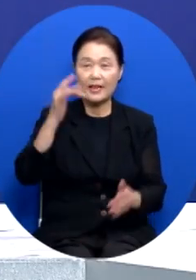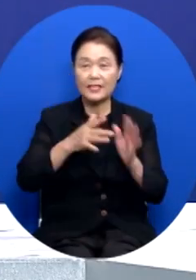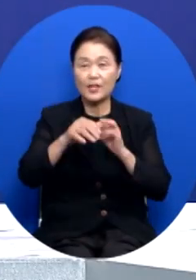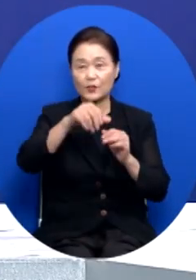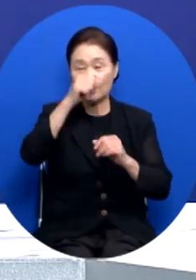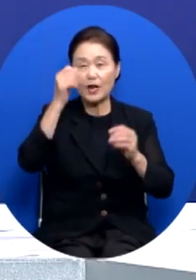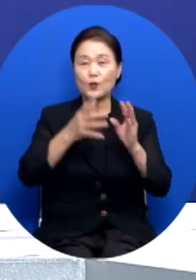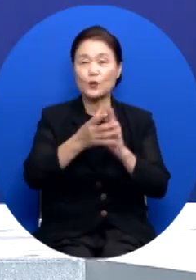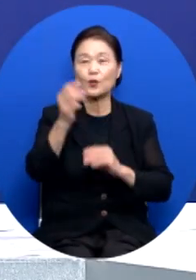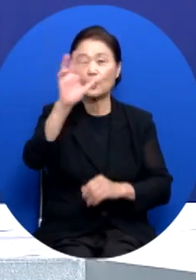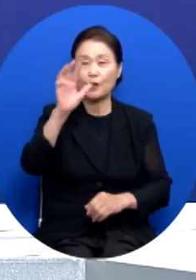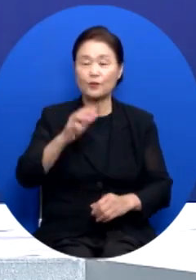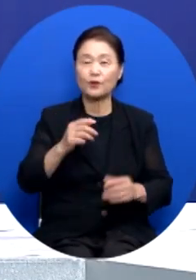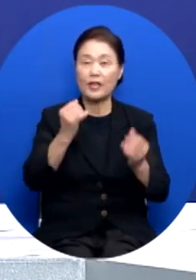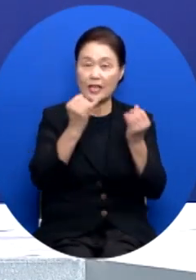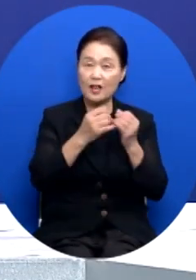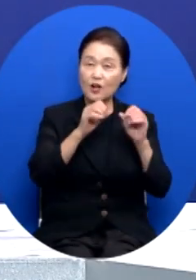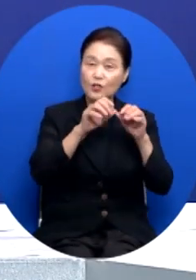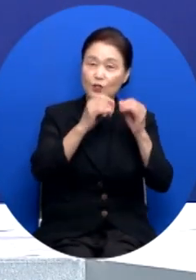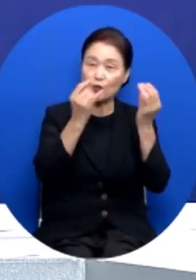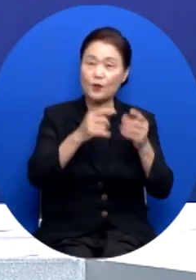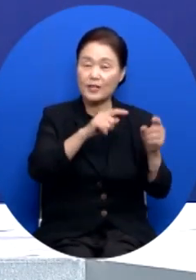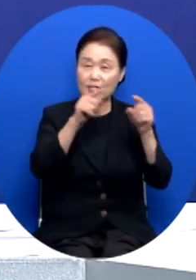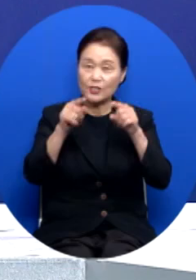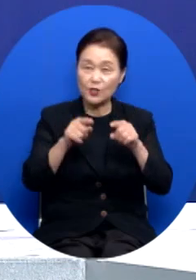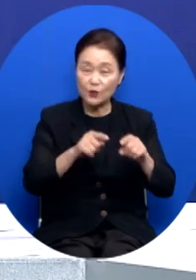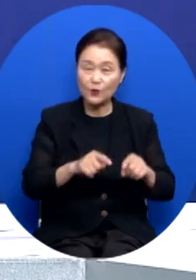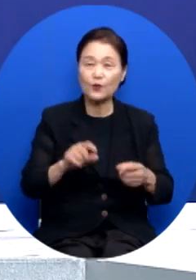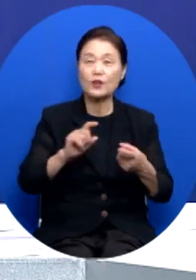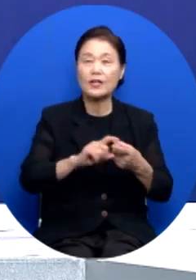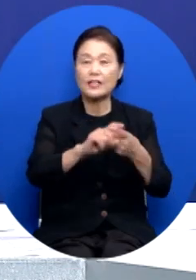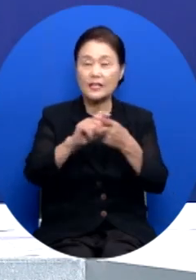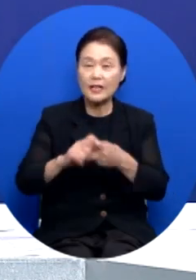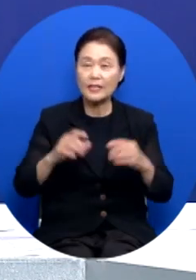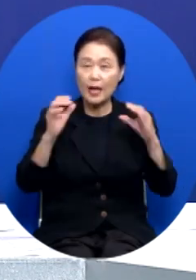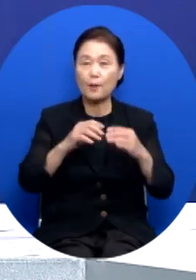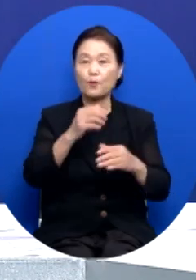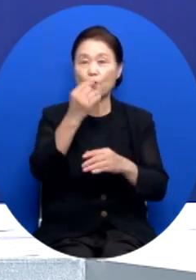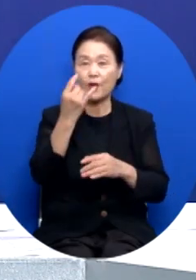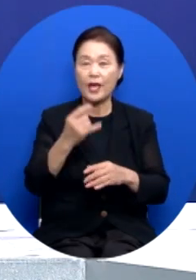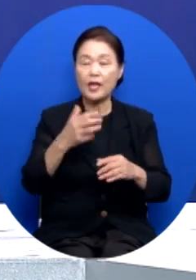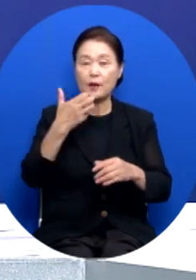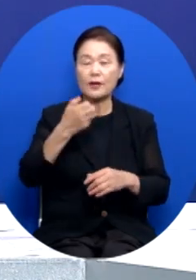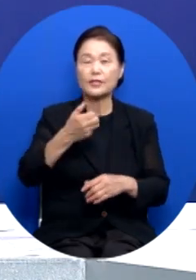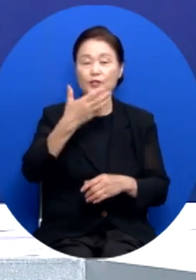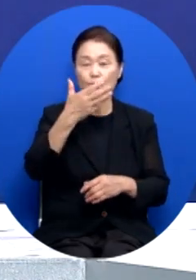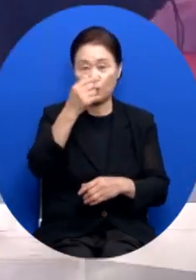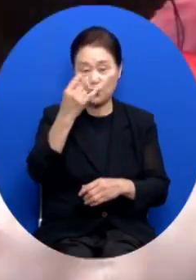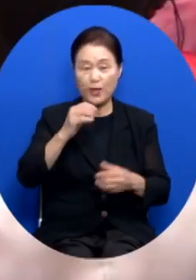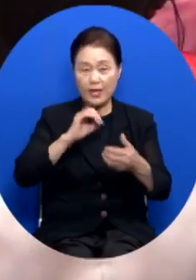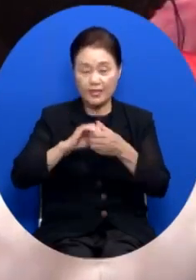대한예수교장로회 통합총회 여전도회 전국연합회 제89회 정기총회가 열렸습니다.